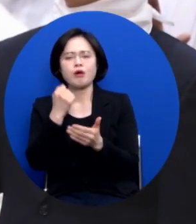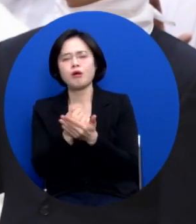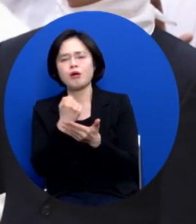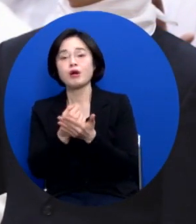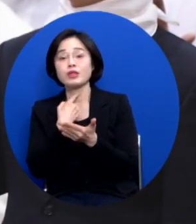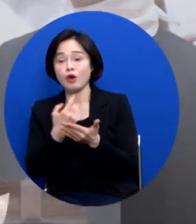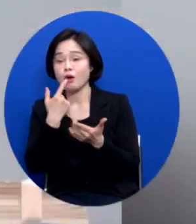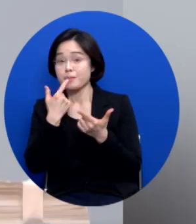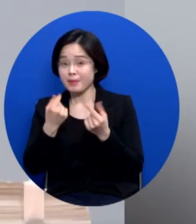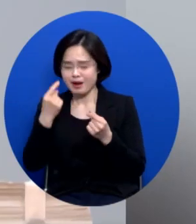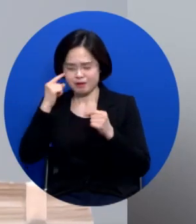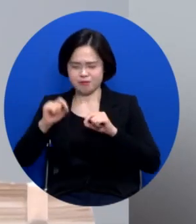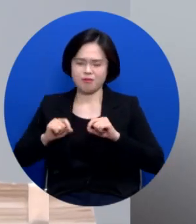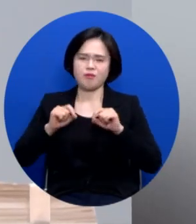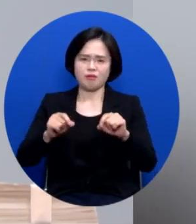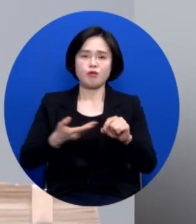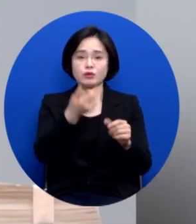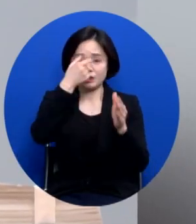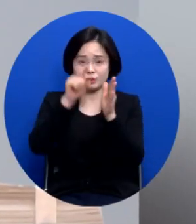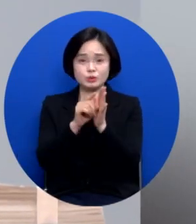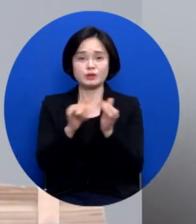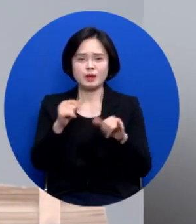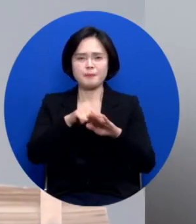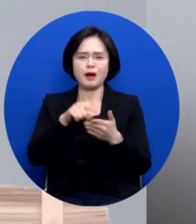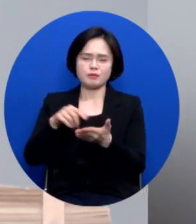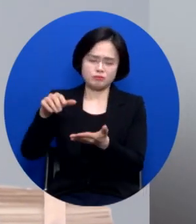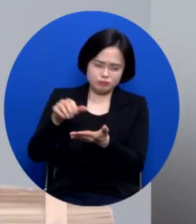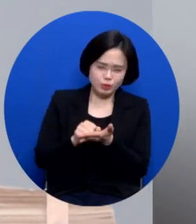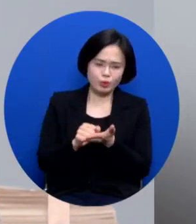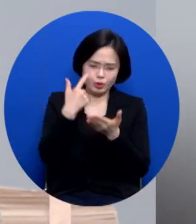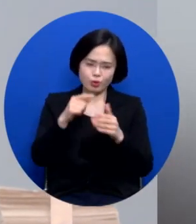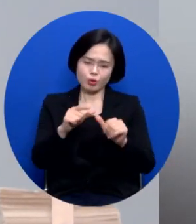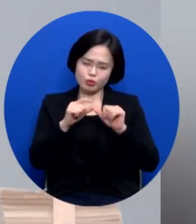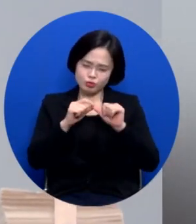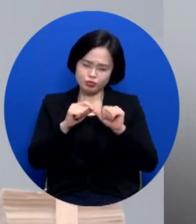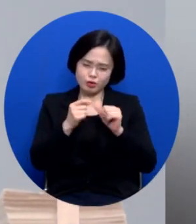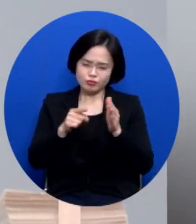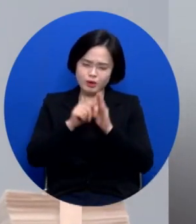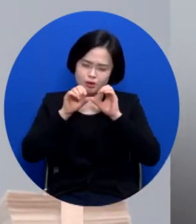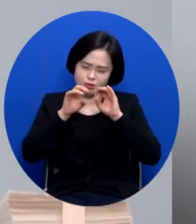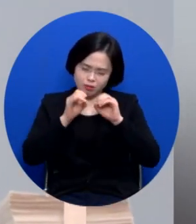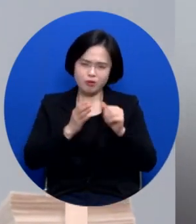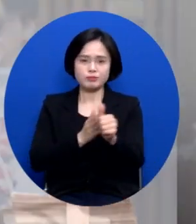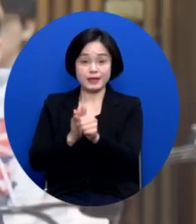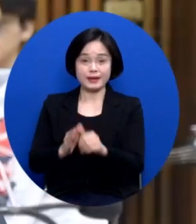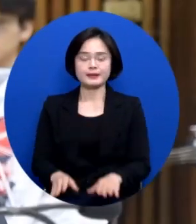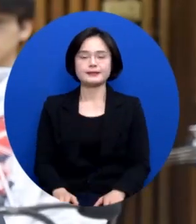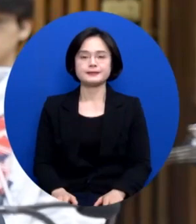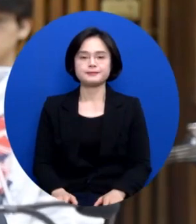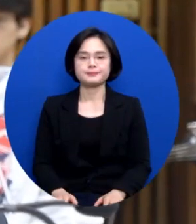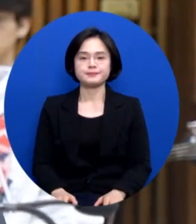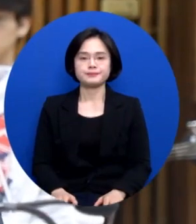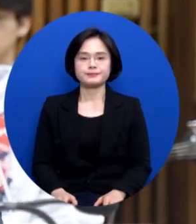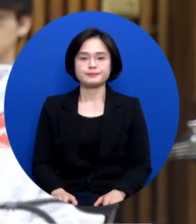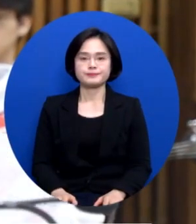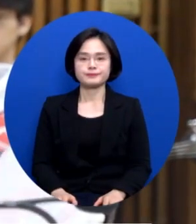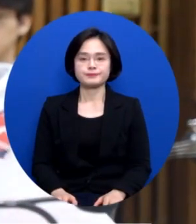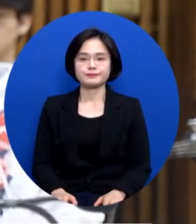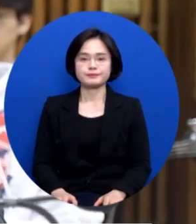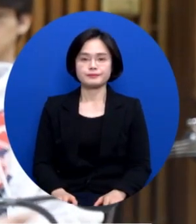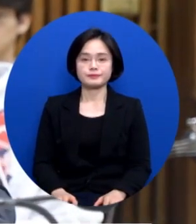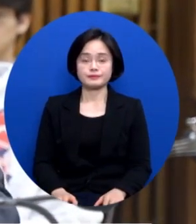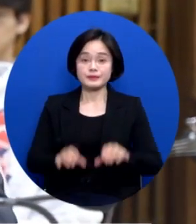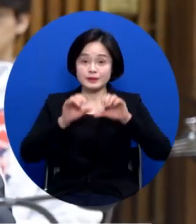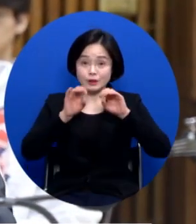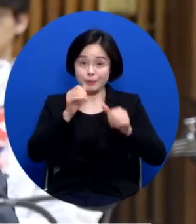오열한 쉰들러의 심정이 그리스도인의 마음이 되어야 한다고 강조했습니다. 순복음 노원교회 측은 오는 11월까지